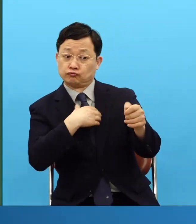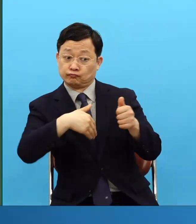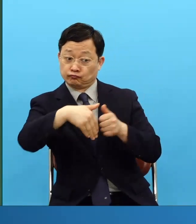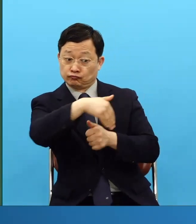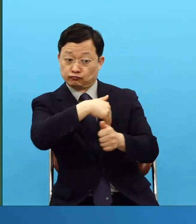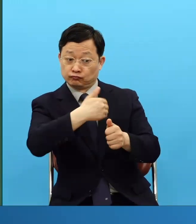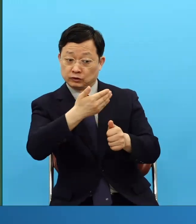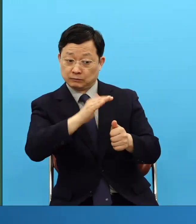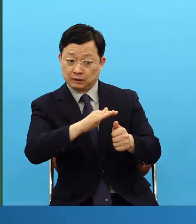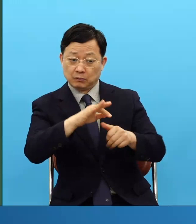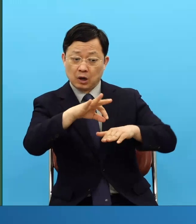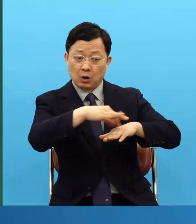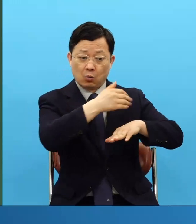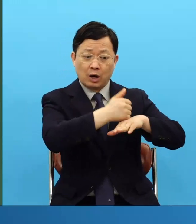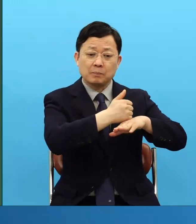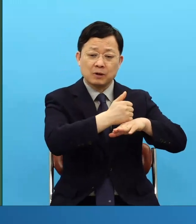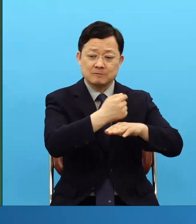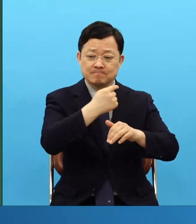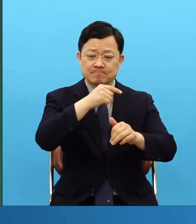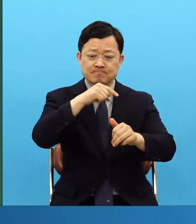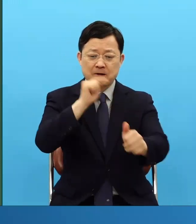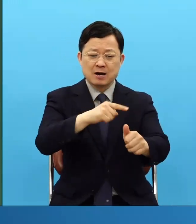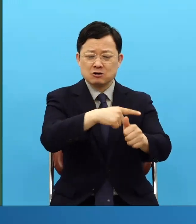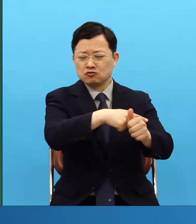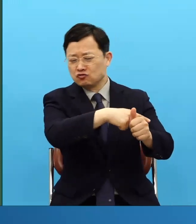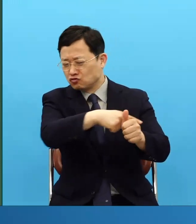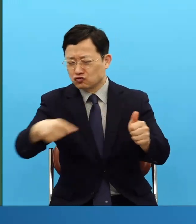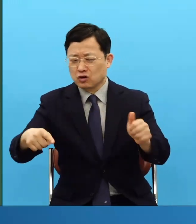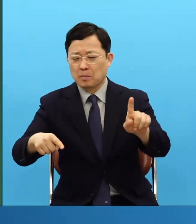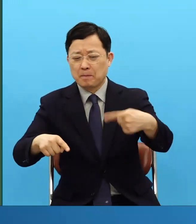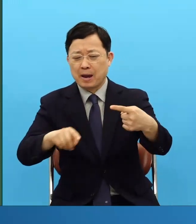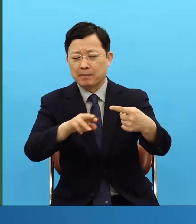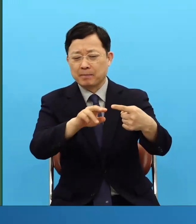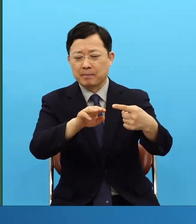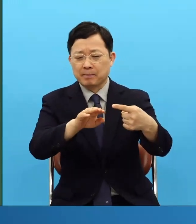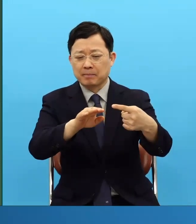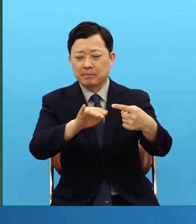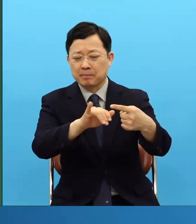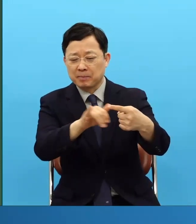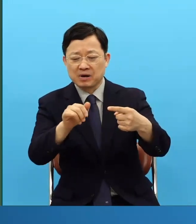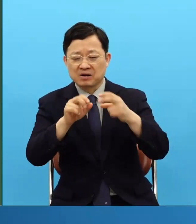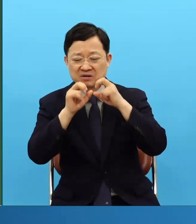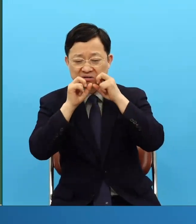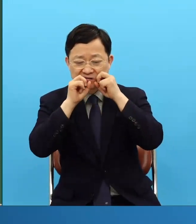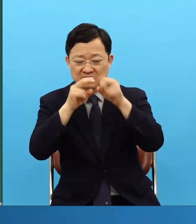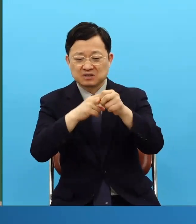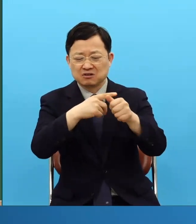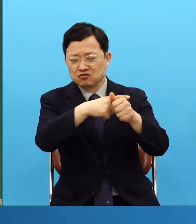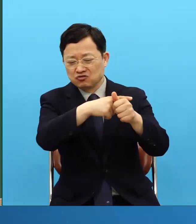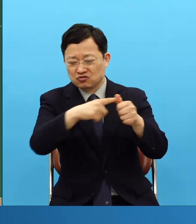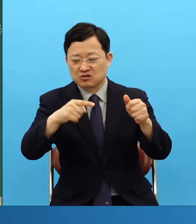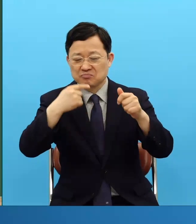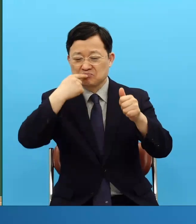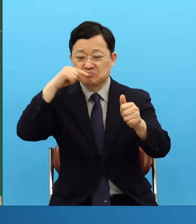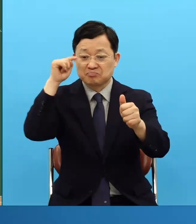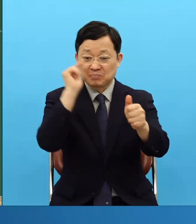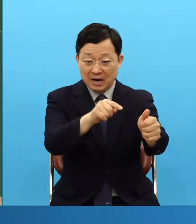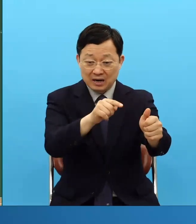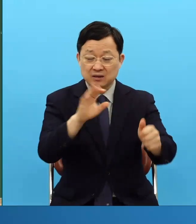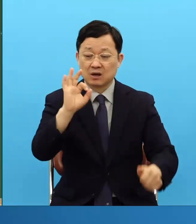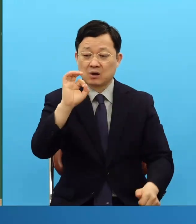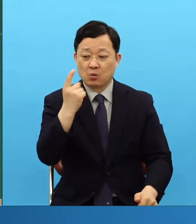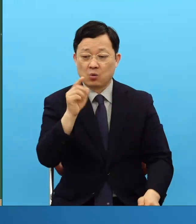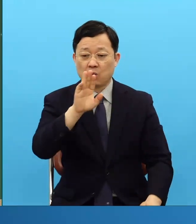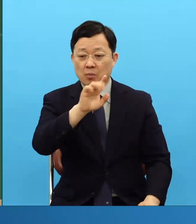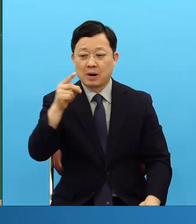dangerous at that time. 왕이 죽이라고 하는 선자 100명을 숨겼으니까 완전 왕에게 도전하는 거 아닙니까? He hid the 100 prophets that the king